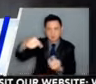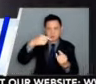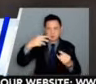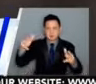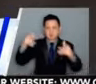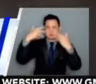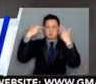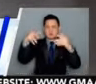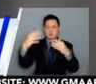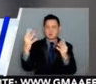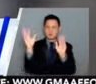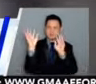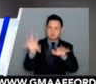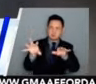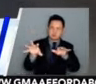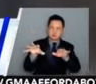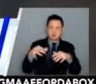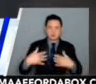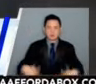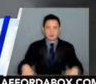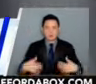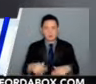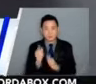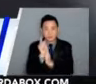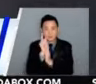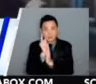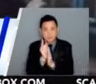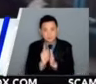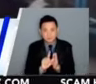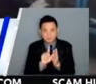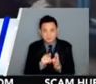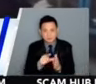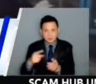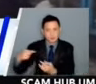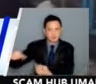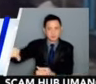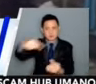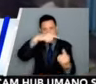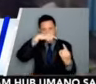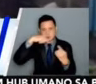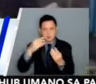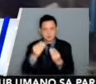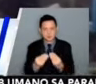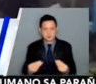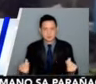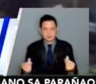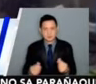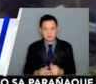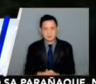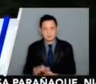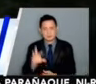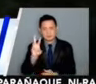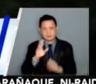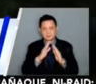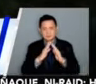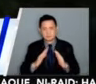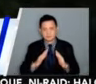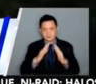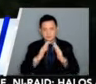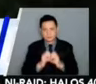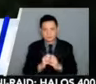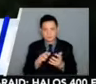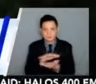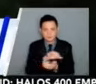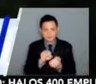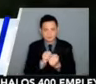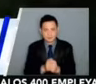na hangin. Halos isang minuto nagtagal ang paghagupit ng buhawi. Anim na bahay ang nasira. Isa sa mga iyan natanggalan ng bubong